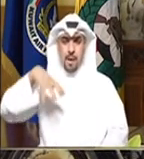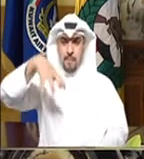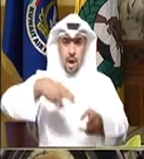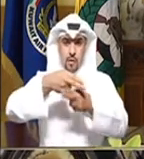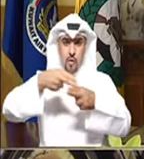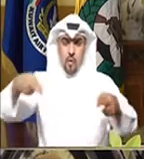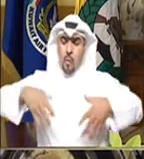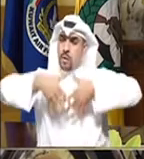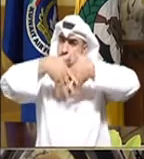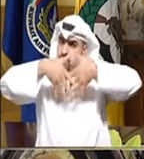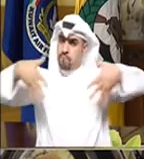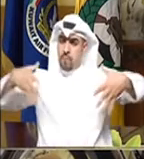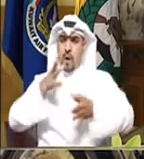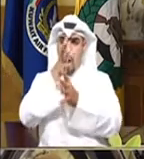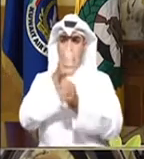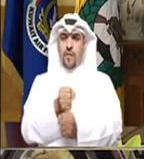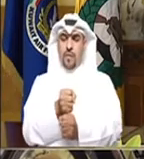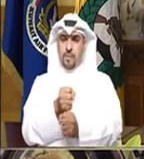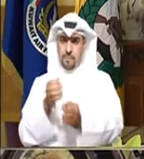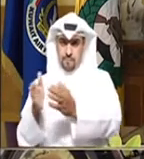للوطن بعد الله تعالى.